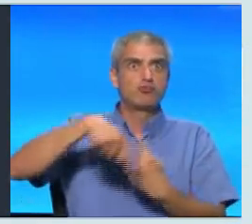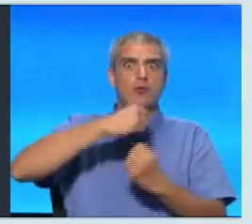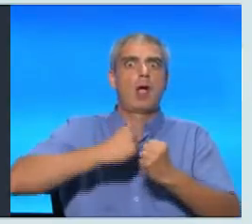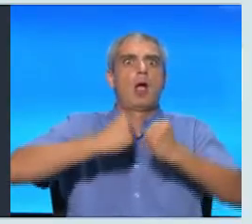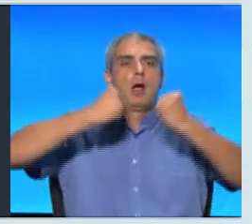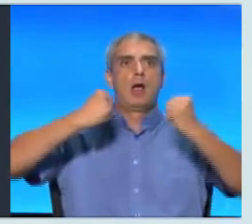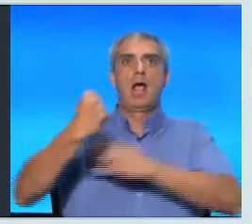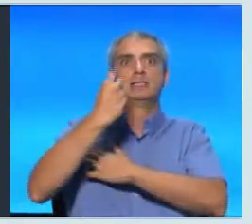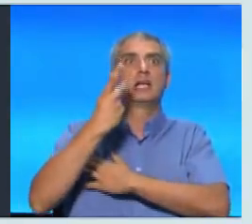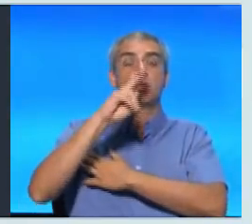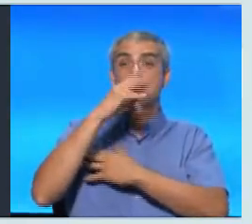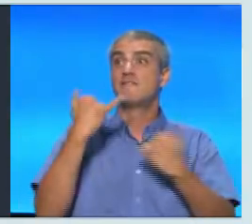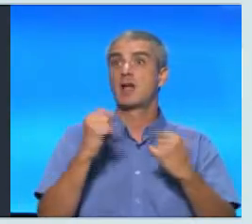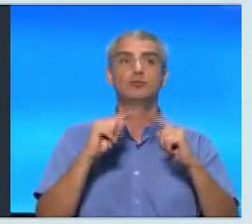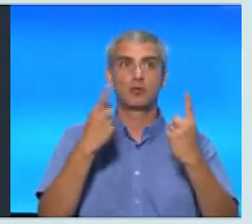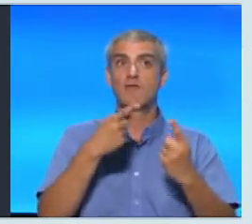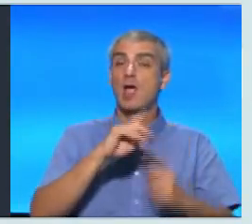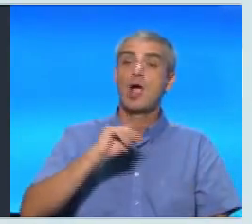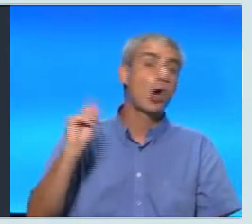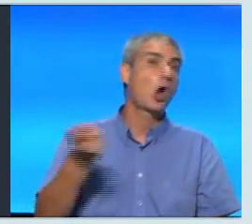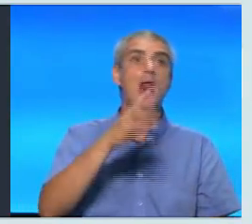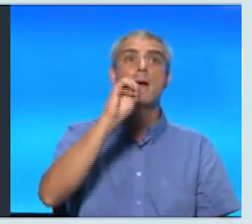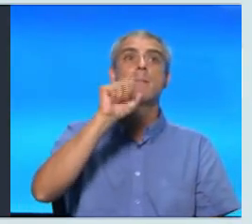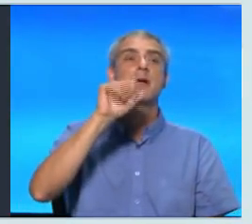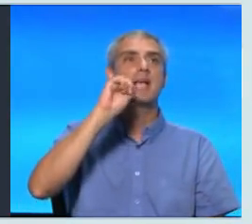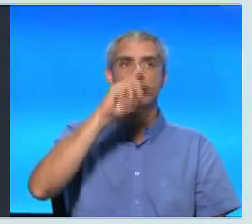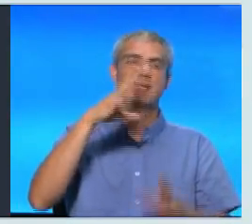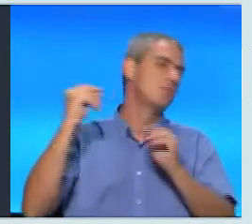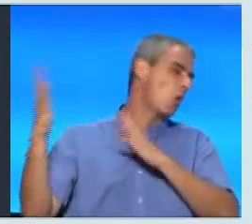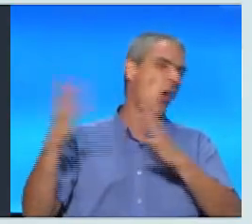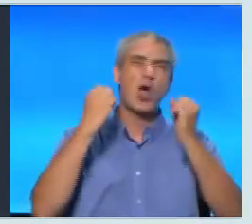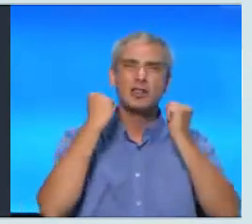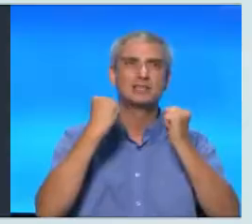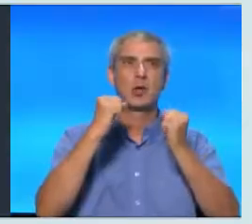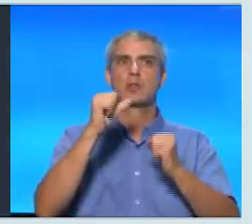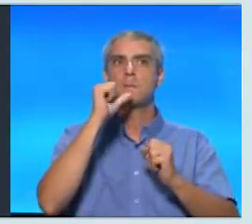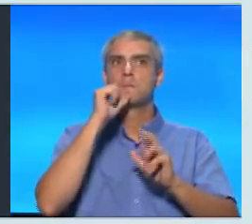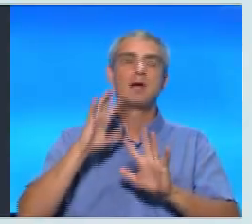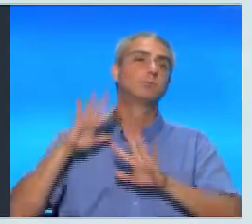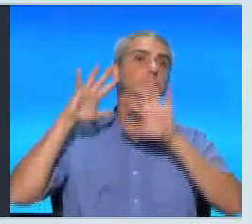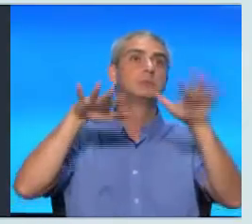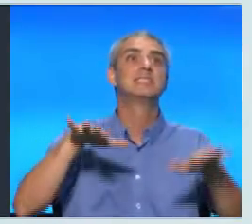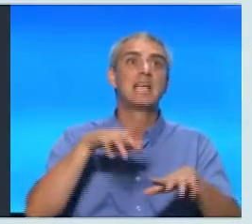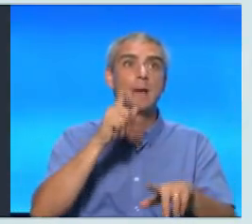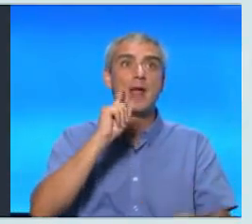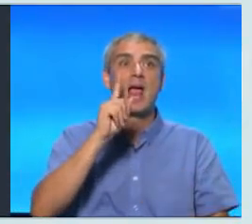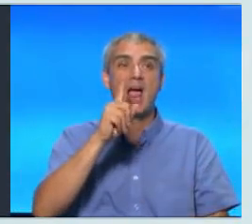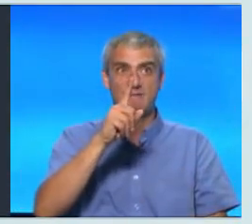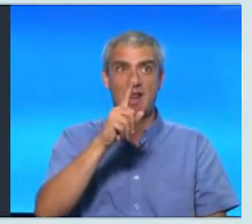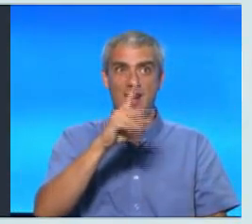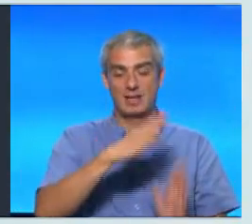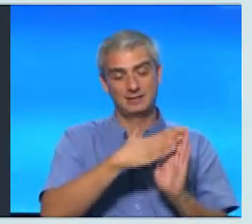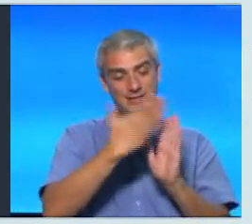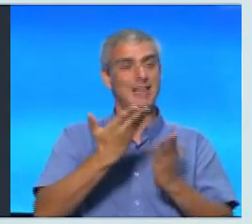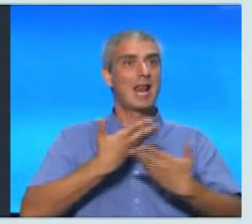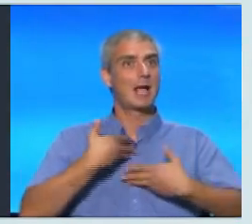מעניינת שמתרחשת כרגע, שכל מיאמי עם רוחות חזקות, עם מים שמגיעים מהים, אבל דווקא הצד שאמור להיות לקבל את